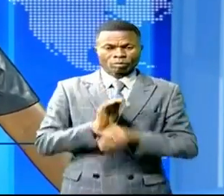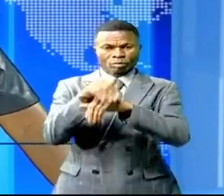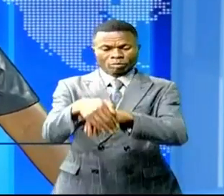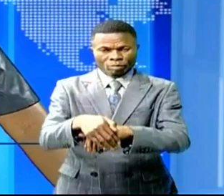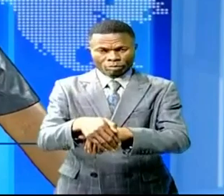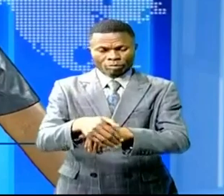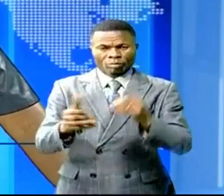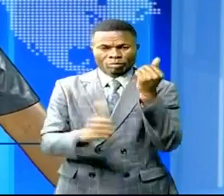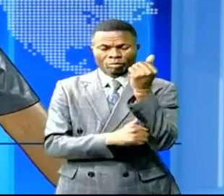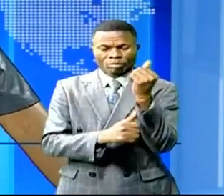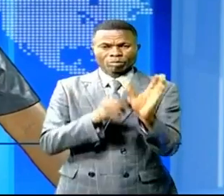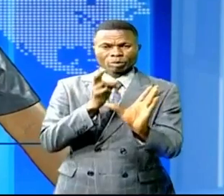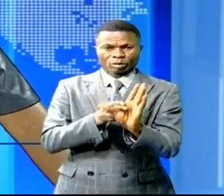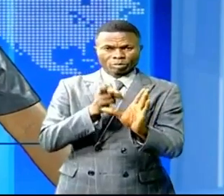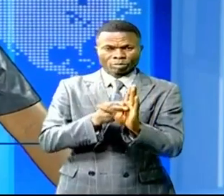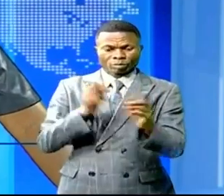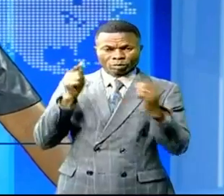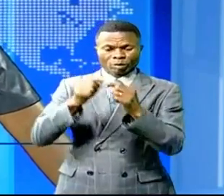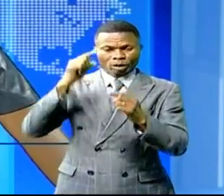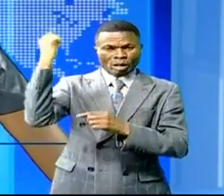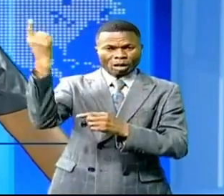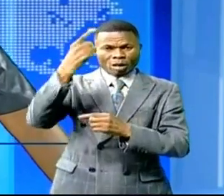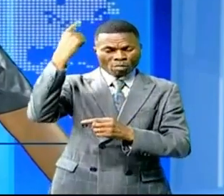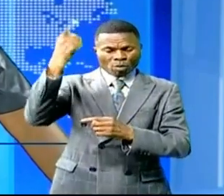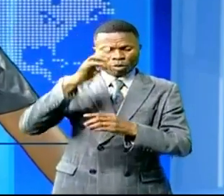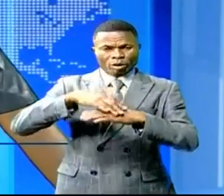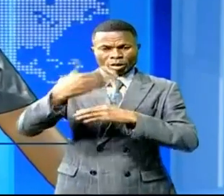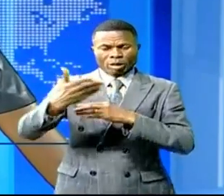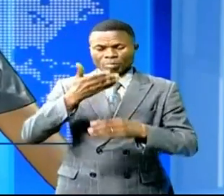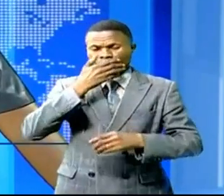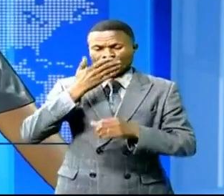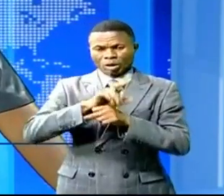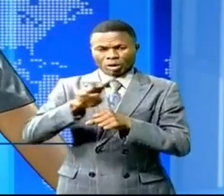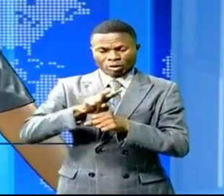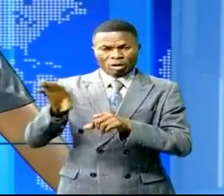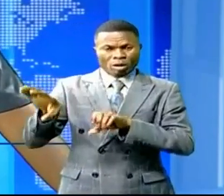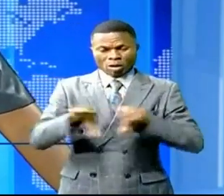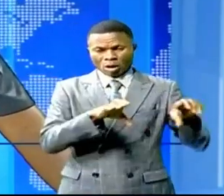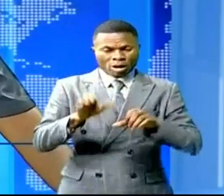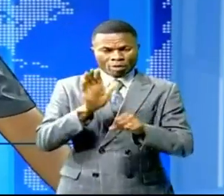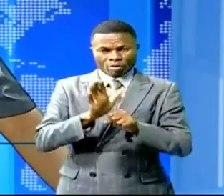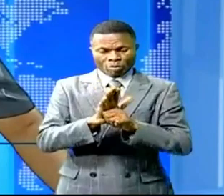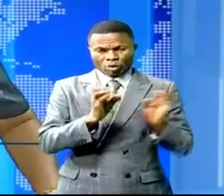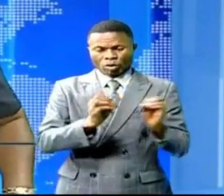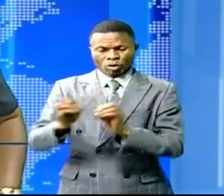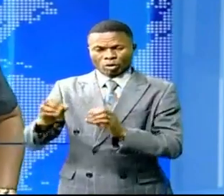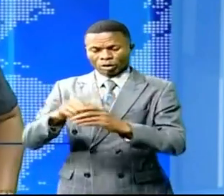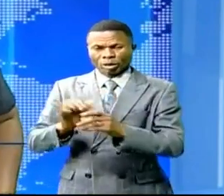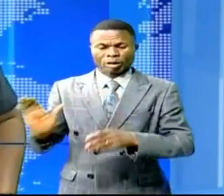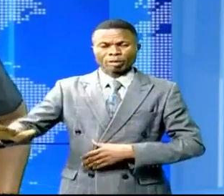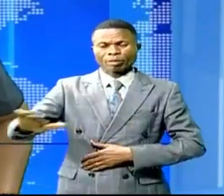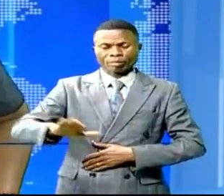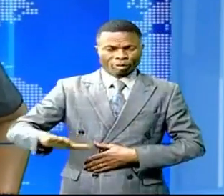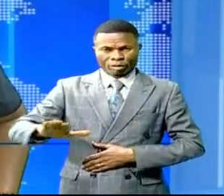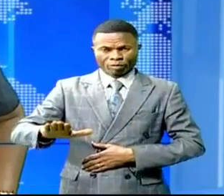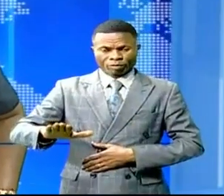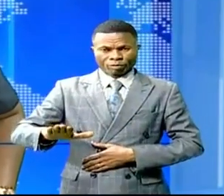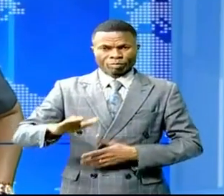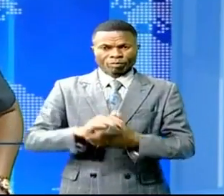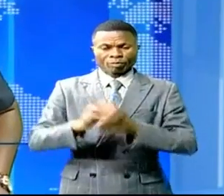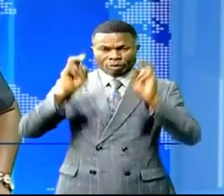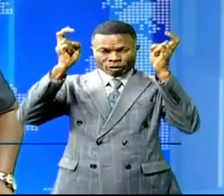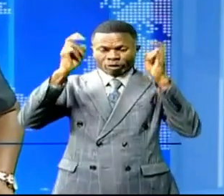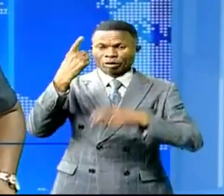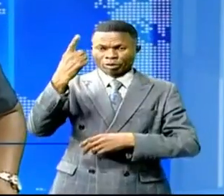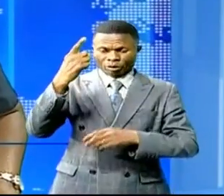participation de personnes handicapées vers un monde post-Covid. Plusieurs activités étaient déployées à travers le pays. C'est le seul titre de